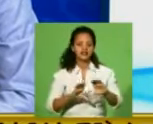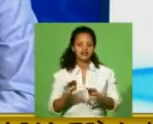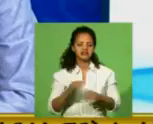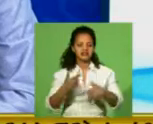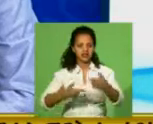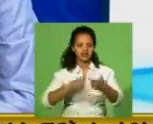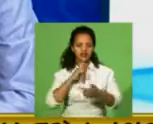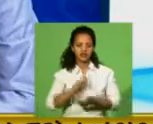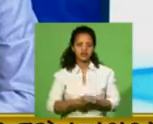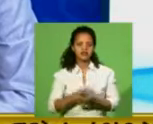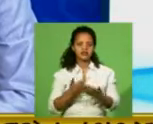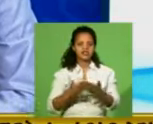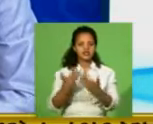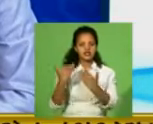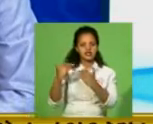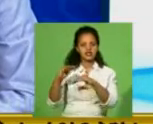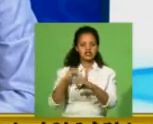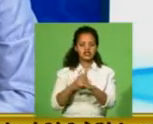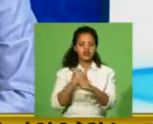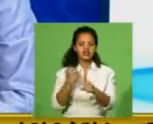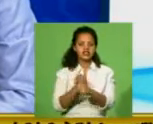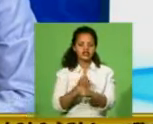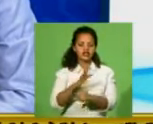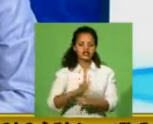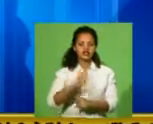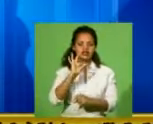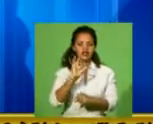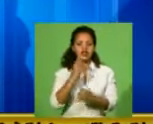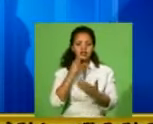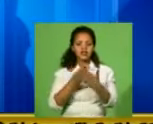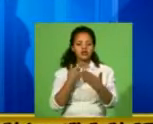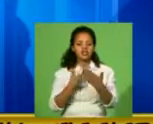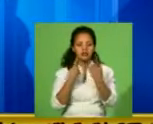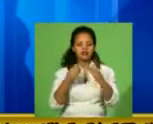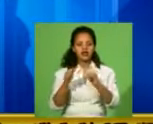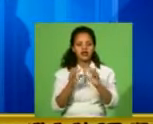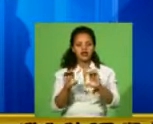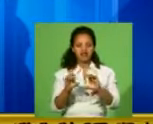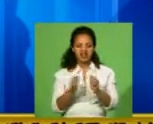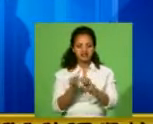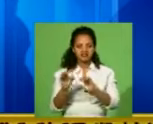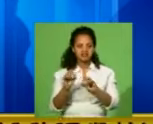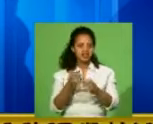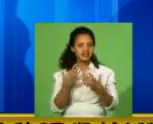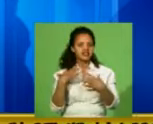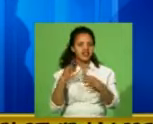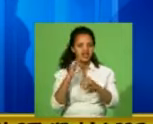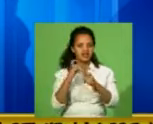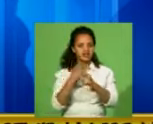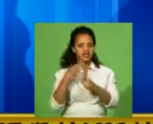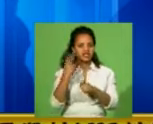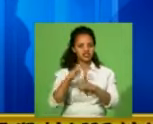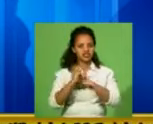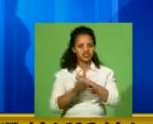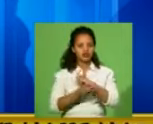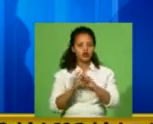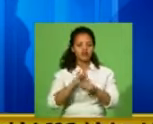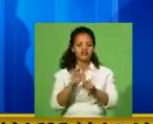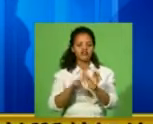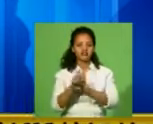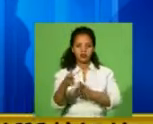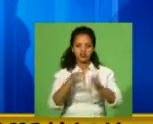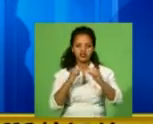እየሄድን ነው። በዚህ ልክ እንግዲህ ስራው እየሰራን እንገኛለን። መልካም። ከዚህ ከምርመራ ጋር ተያይዞ የዓለም ጤና ድርጅትም የኮሮና ቫይረስን መቆጣጠር እንዲቻል